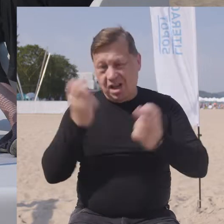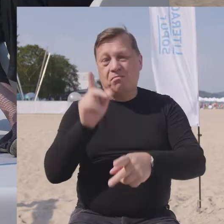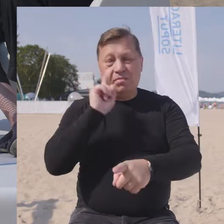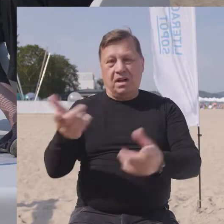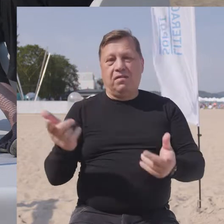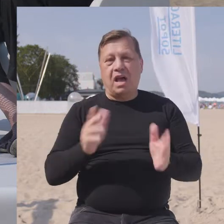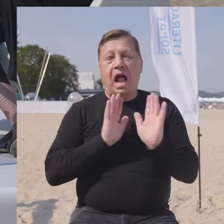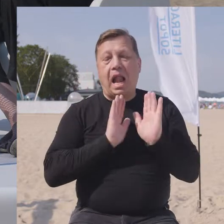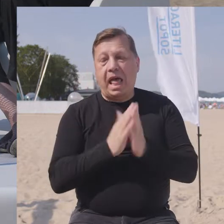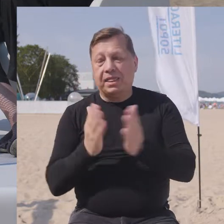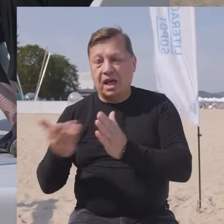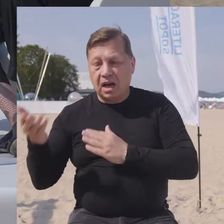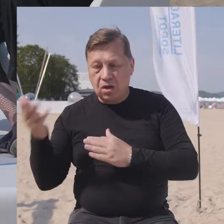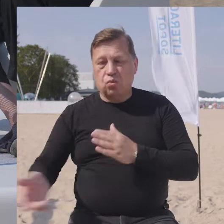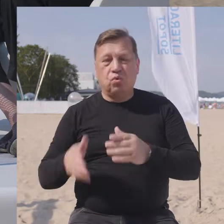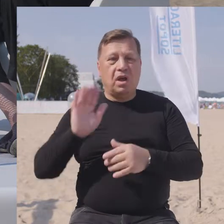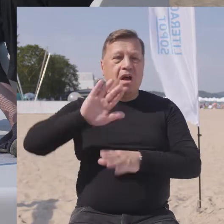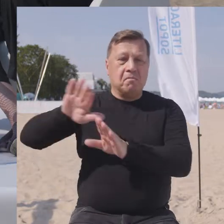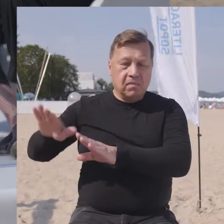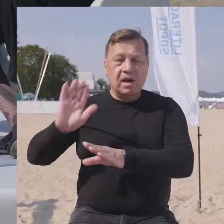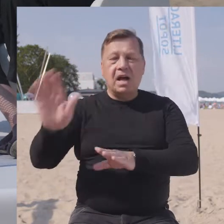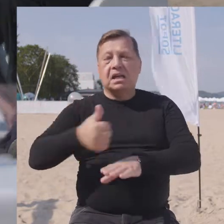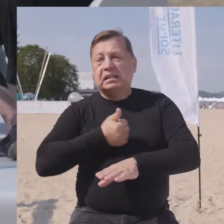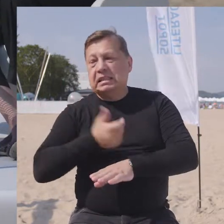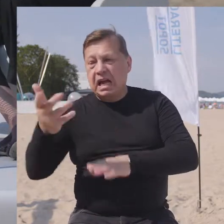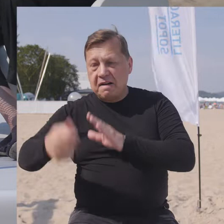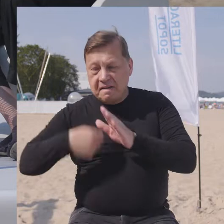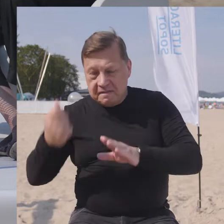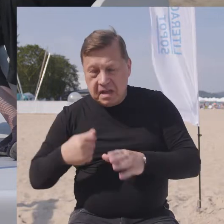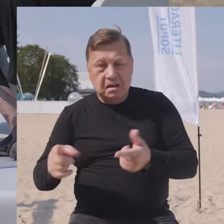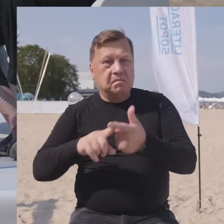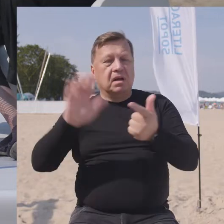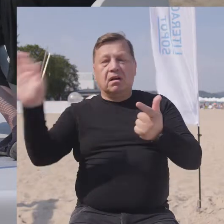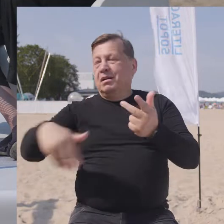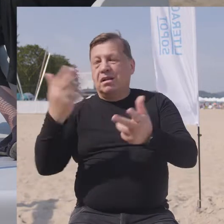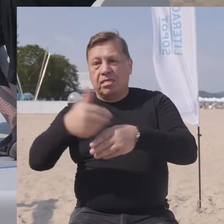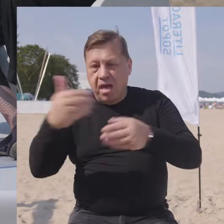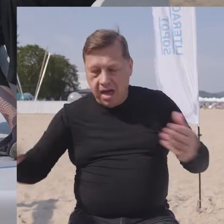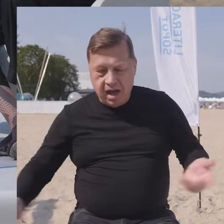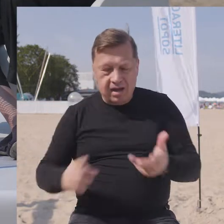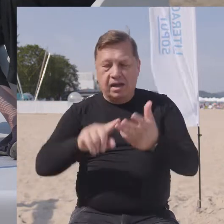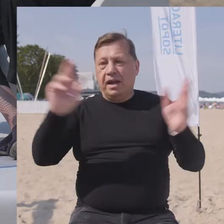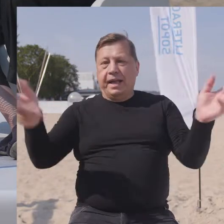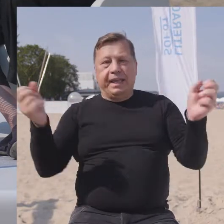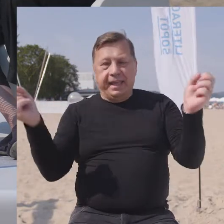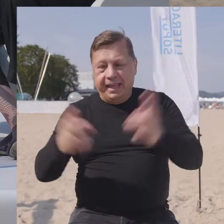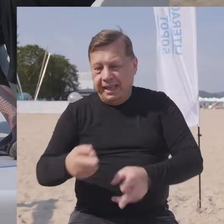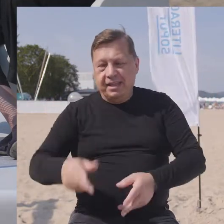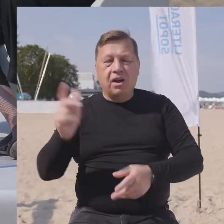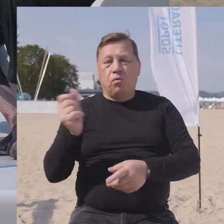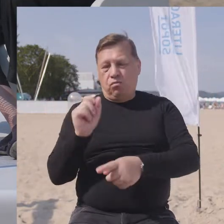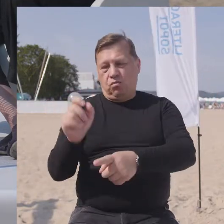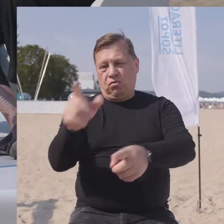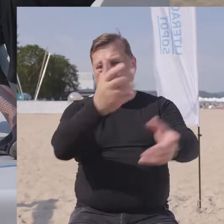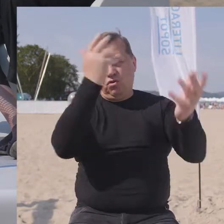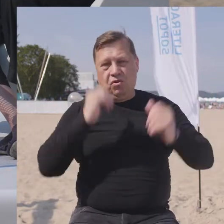a idziemy przez seriale, tak pewnie można by przejść jeszcze, nie wiem, do teatru, do kina i tak dalej. W każdym